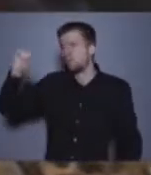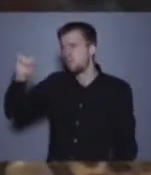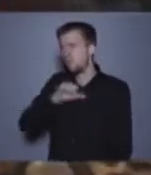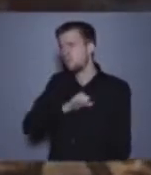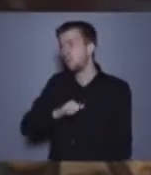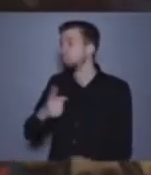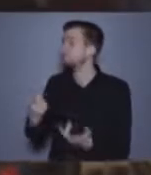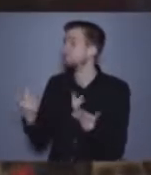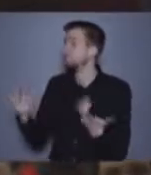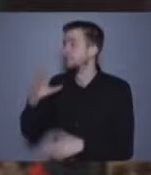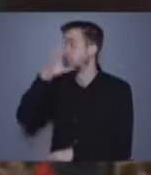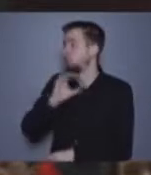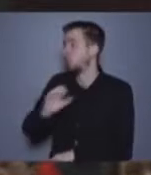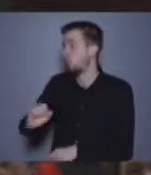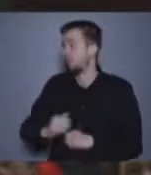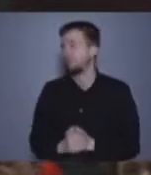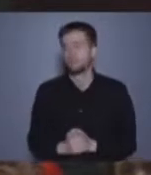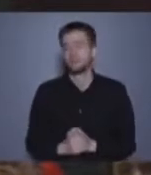Gaulle.